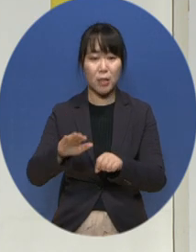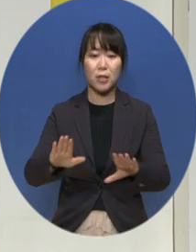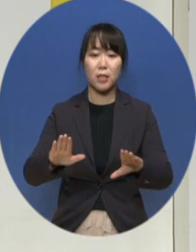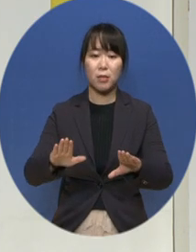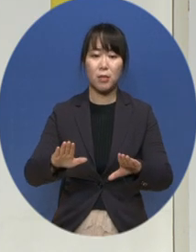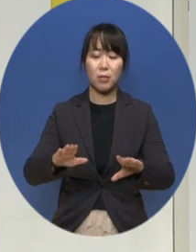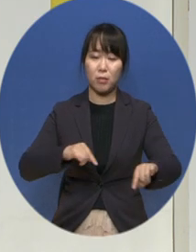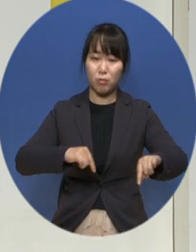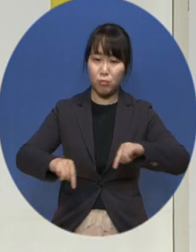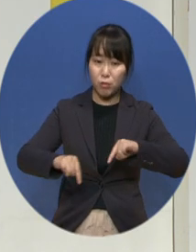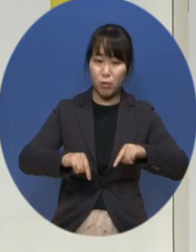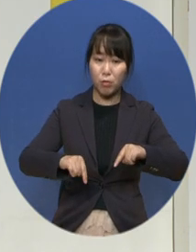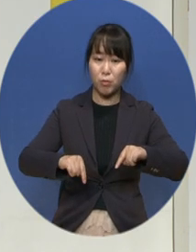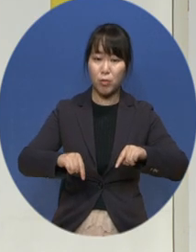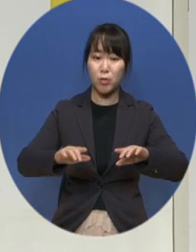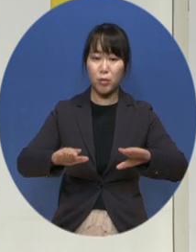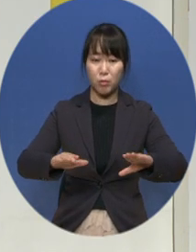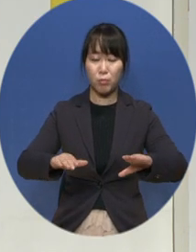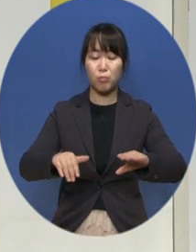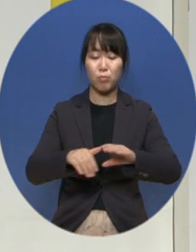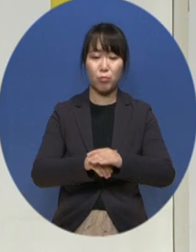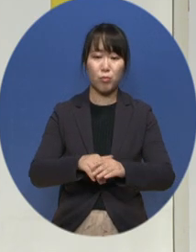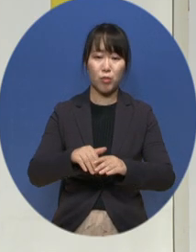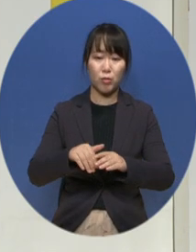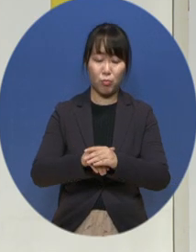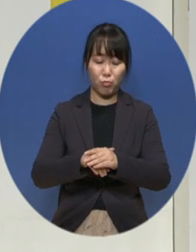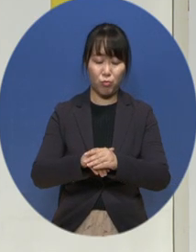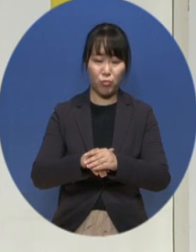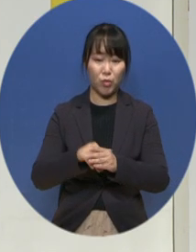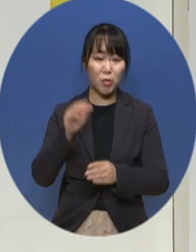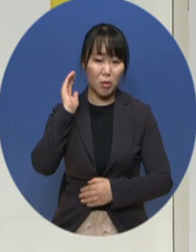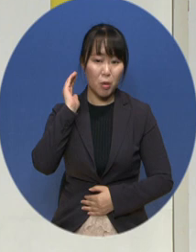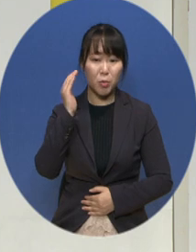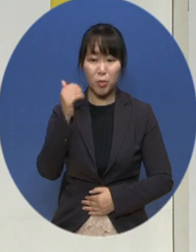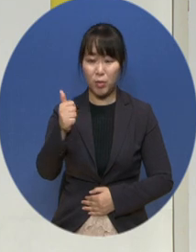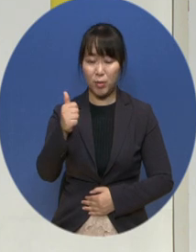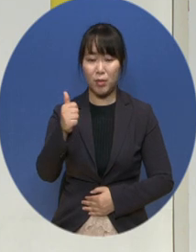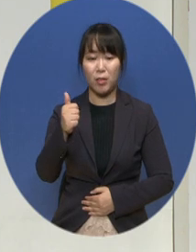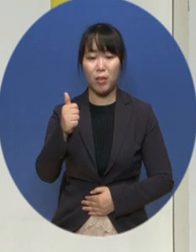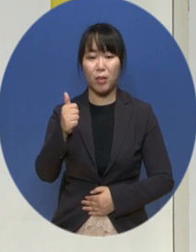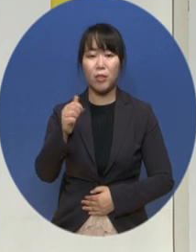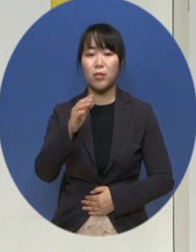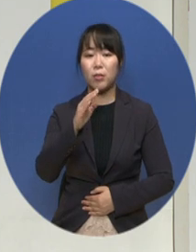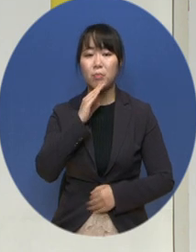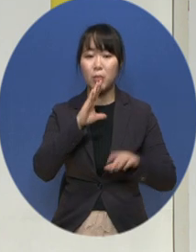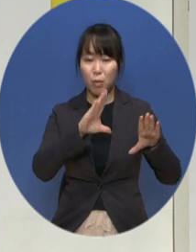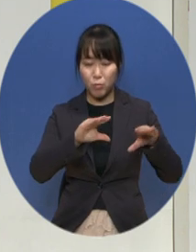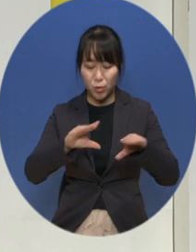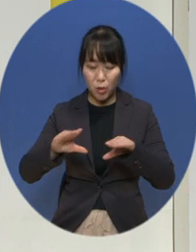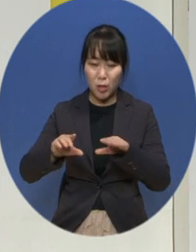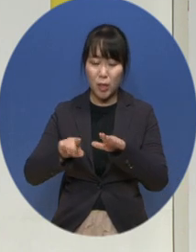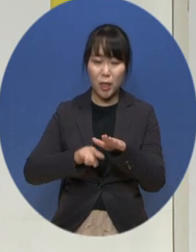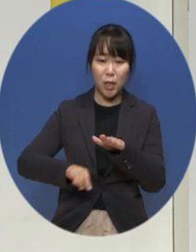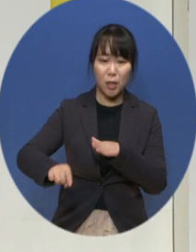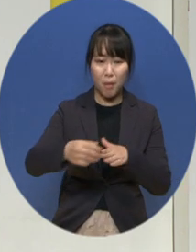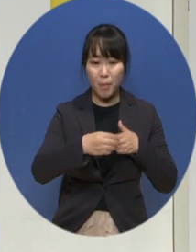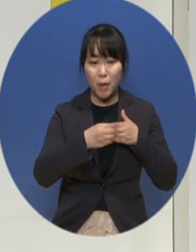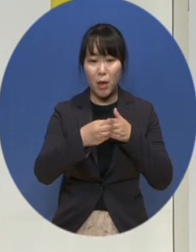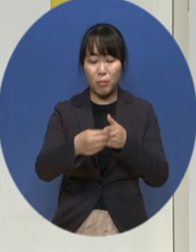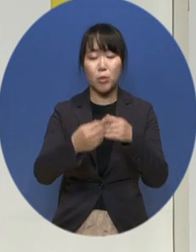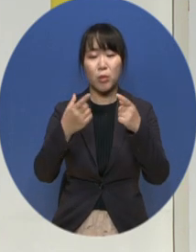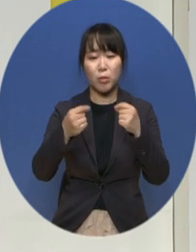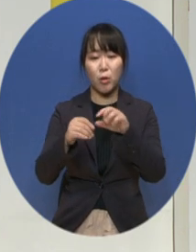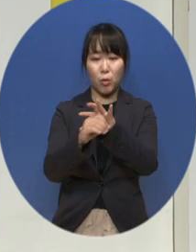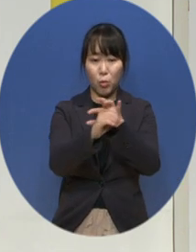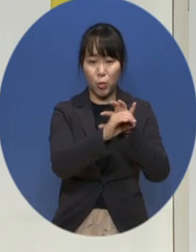국 쫄 정말 어 지금 은혜 대통령이 아주 부드러운 리더십의 위에서